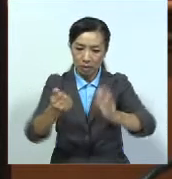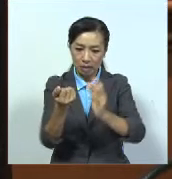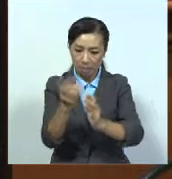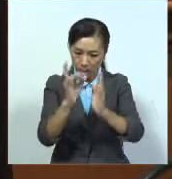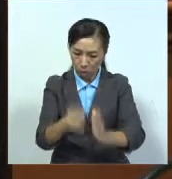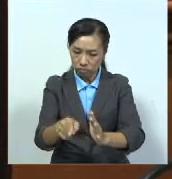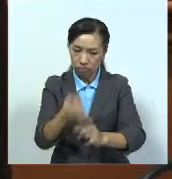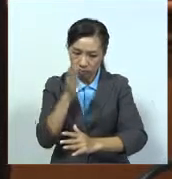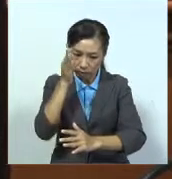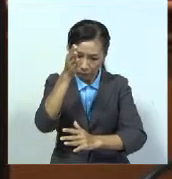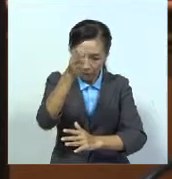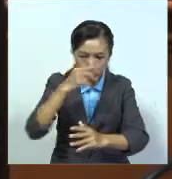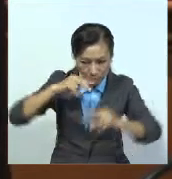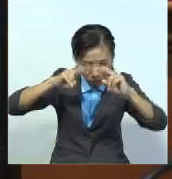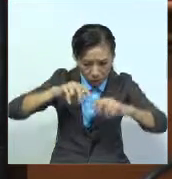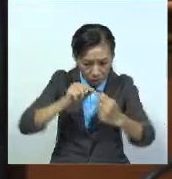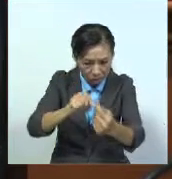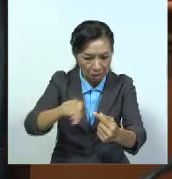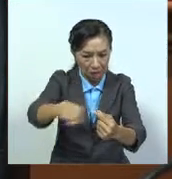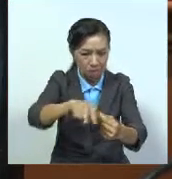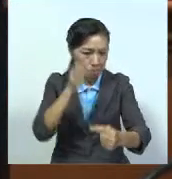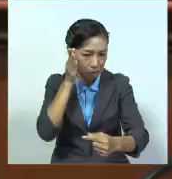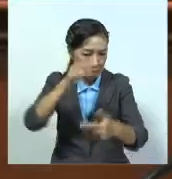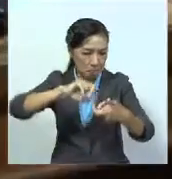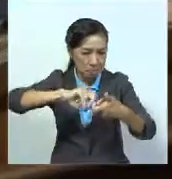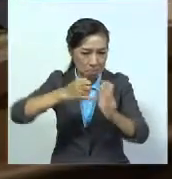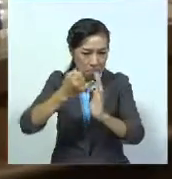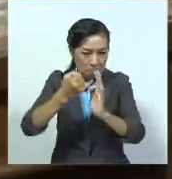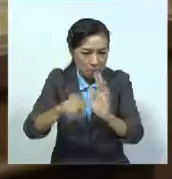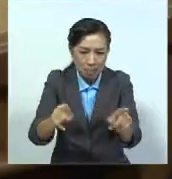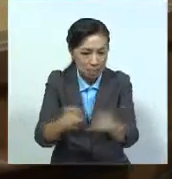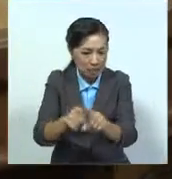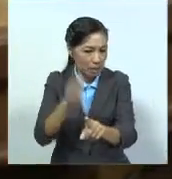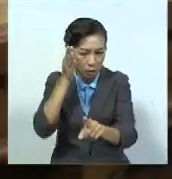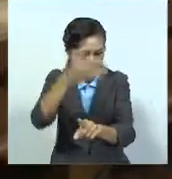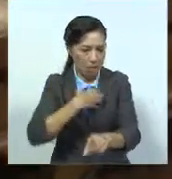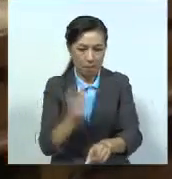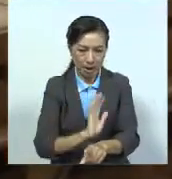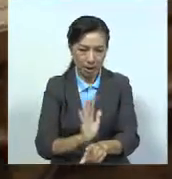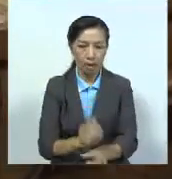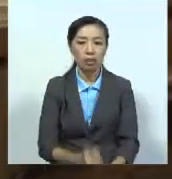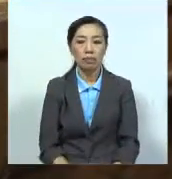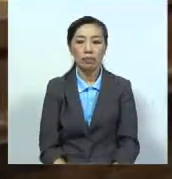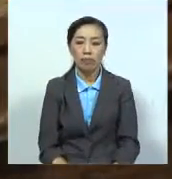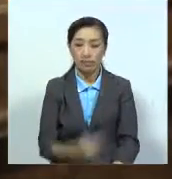เรื่องดังกล่าวอย่างใกล้ชิดเพื่อป้องกันไม่ให้เกิดเหตุการณ์ขึ้นซ้ำอีกในอนาคตพร้อมย้ำด้วยว่